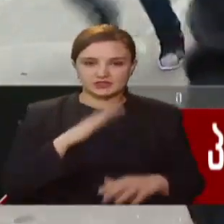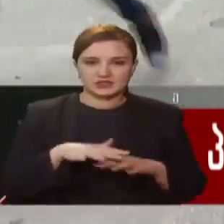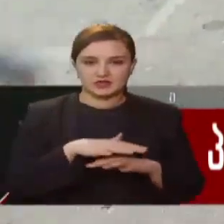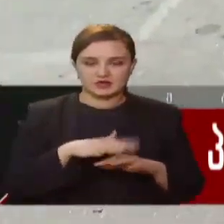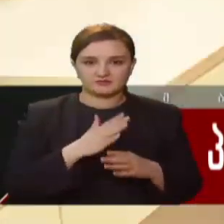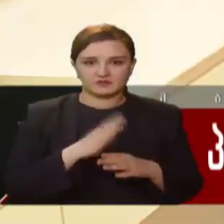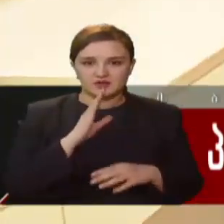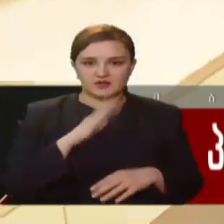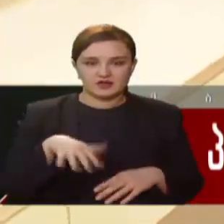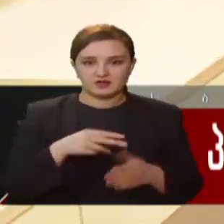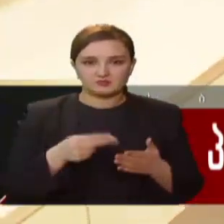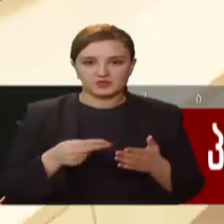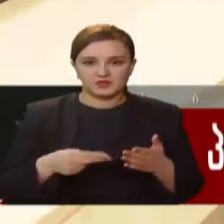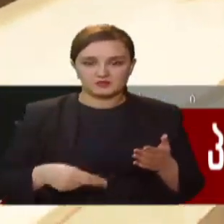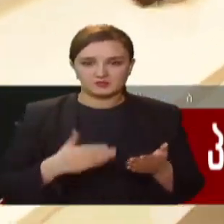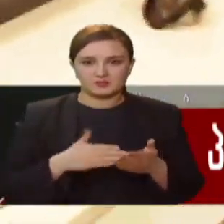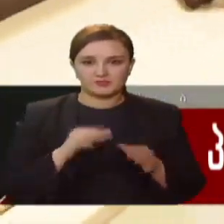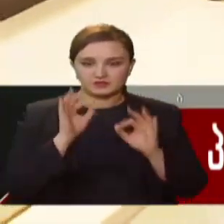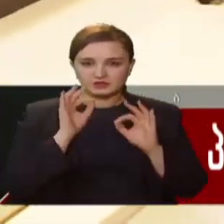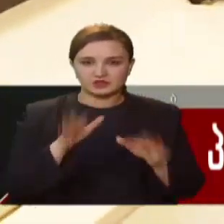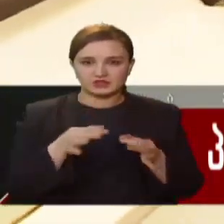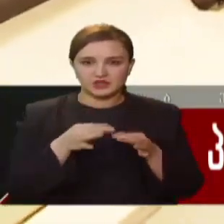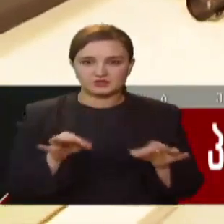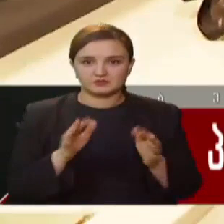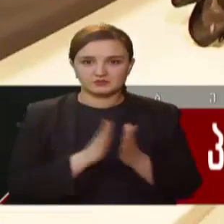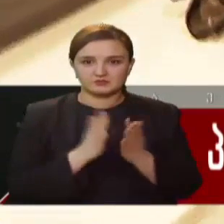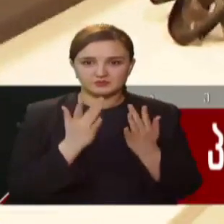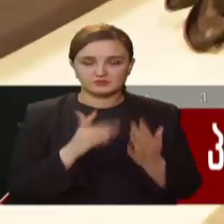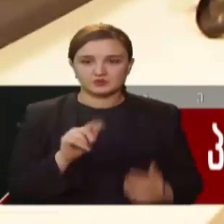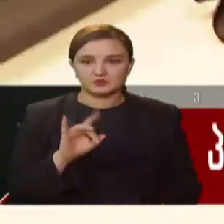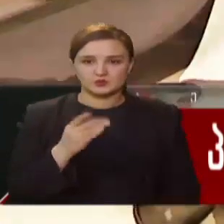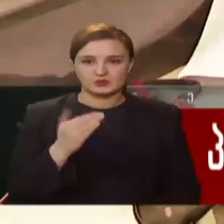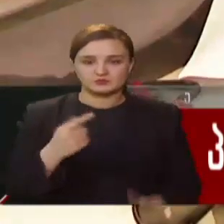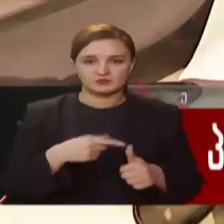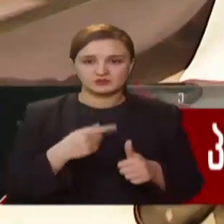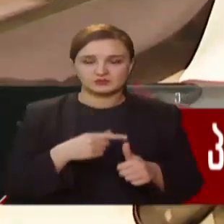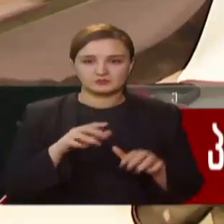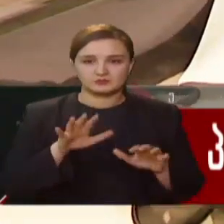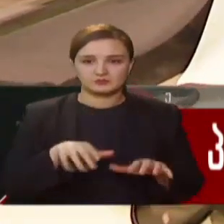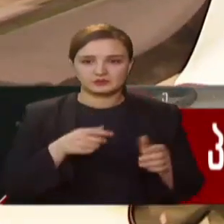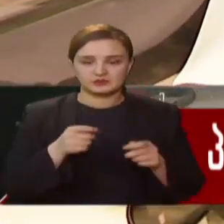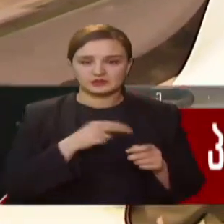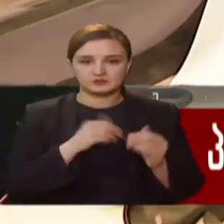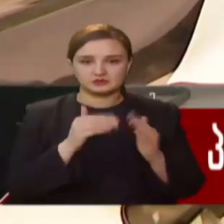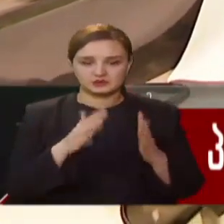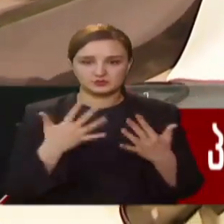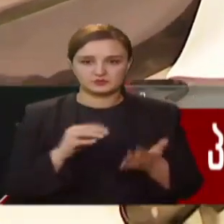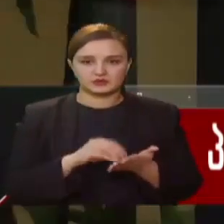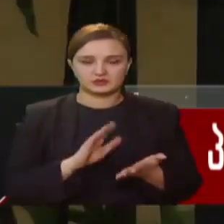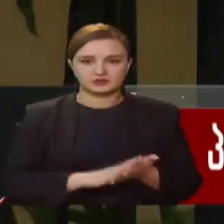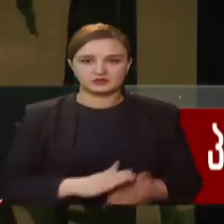სწორედ ამდენი ქალის ხელმოწერა აქვს შეწყალების მოთხოვნას, რომელიც სალომე ზურაბიშვილის სახელზე პრეზიდენტის ადმინისტრაციაში უკვე